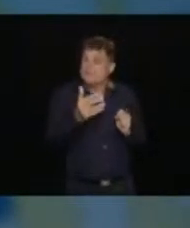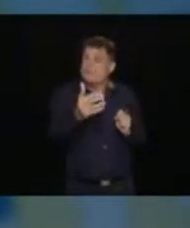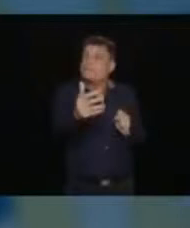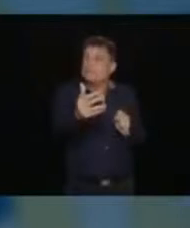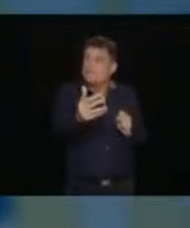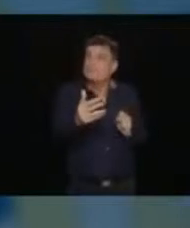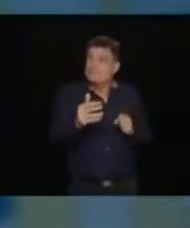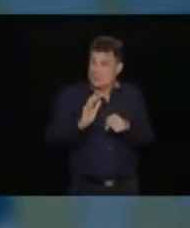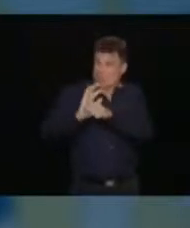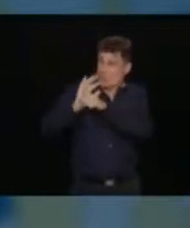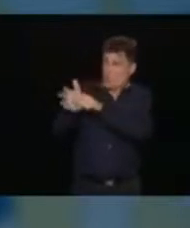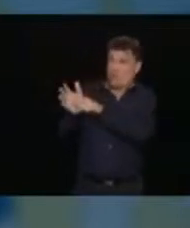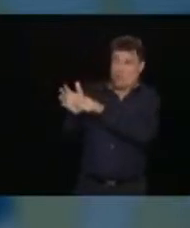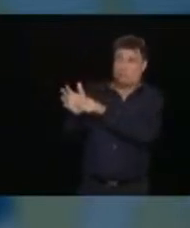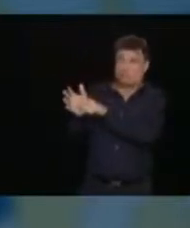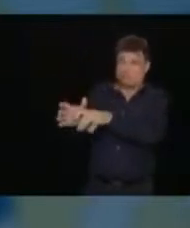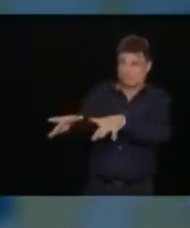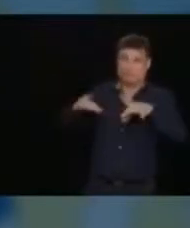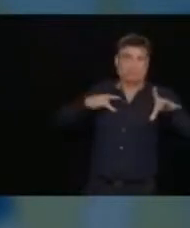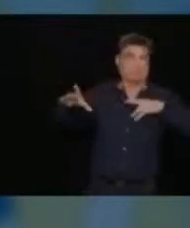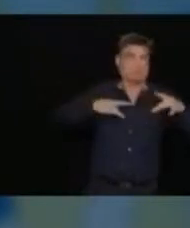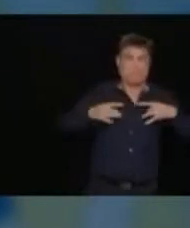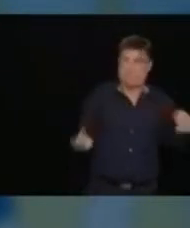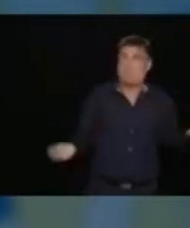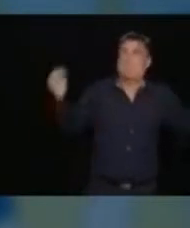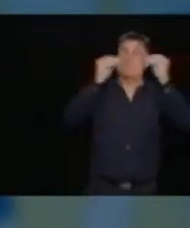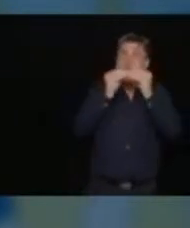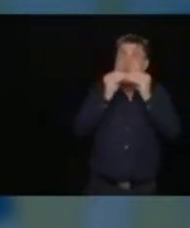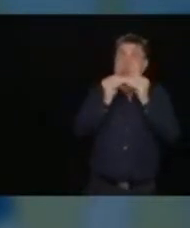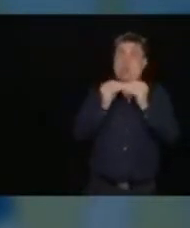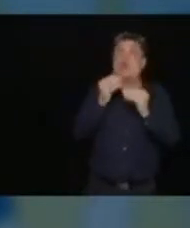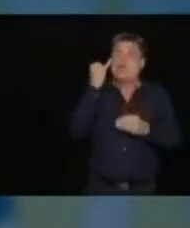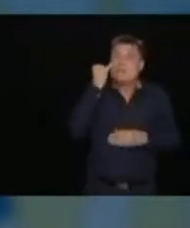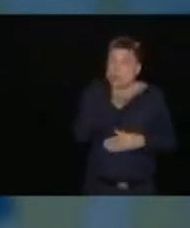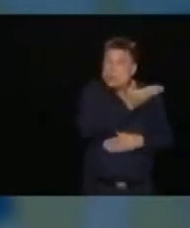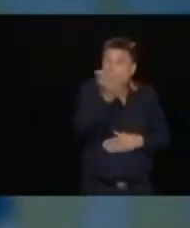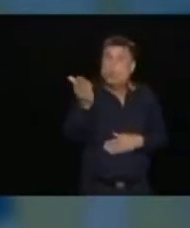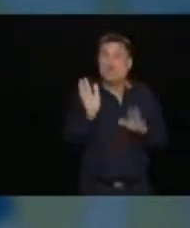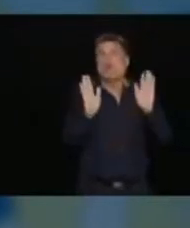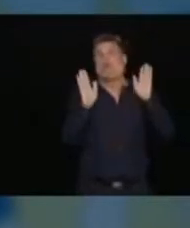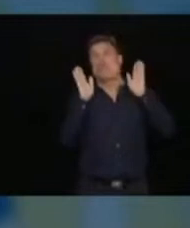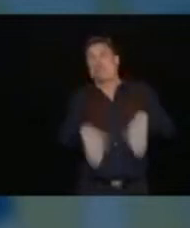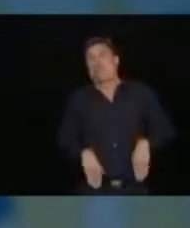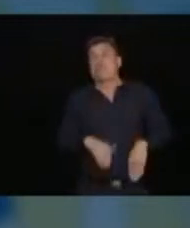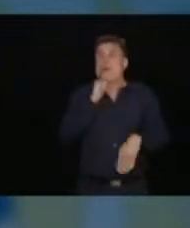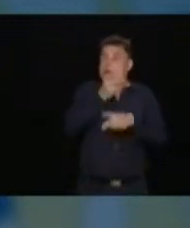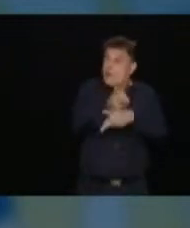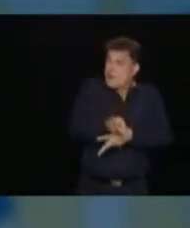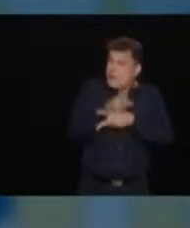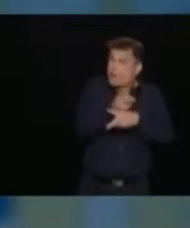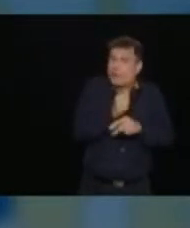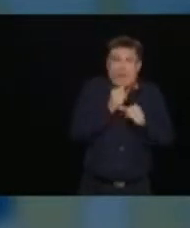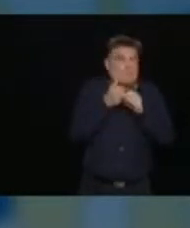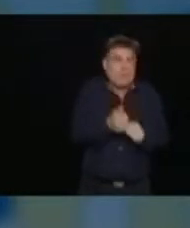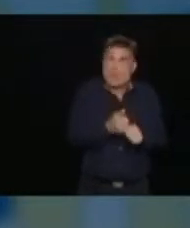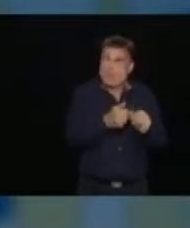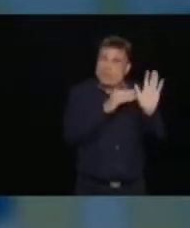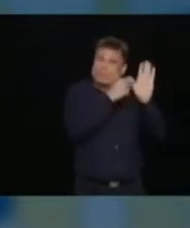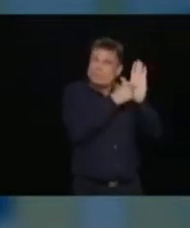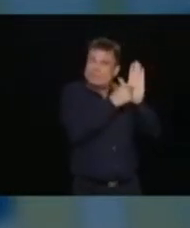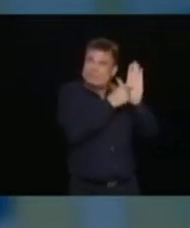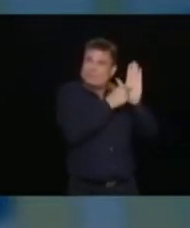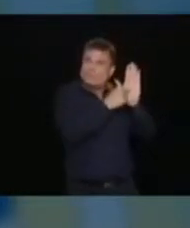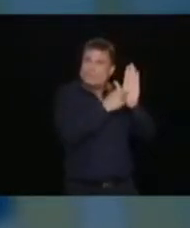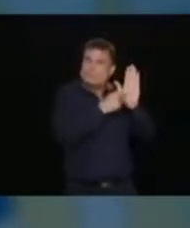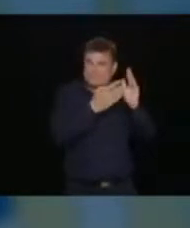这个也是看到了我们那个曲线的这个上升的趋势。如果大家不小心的话，还会